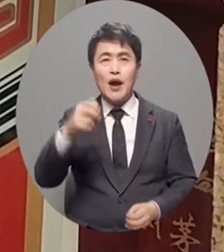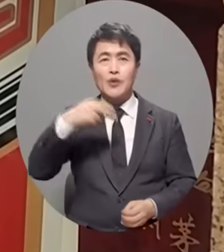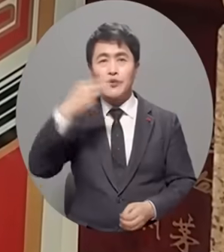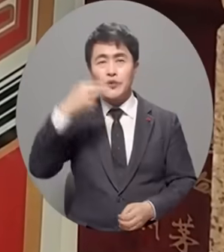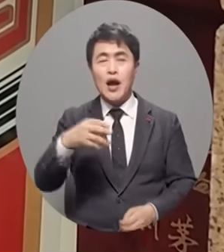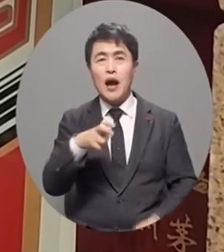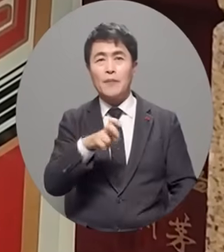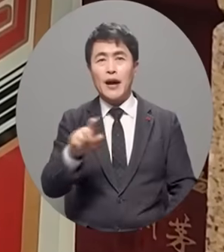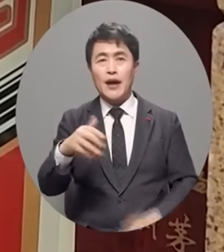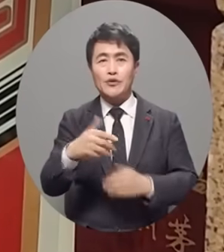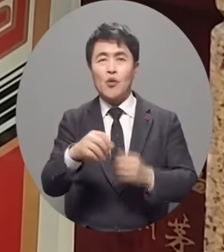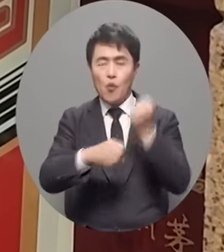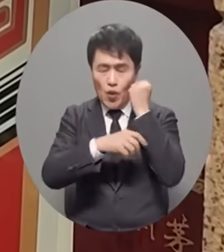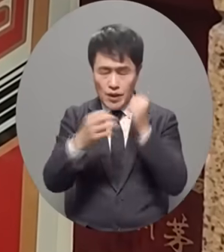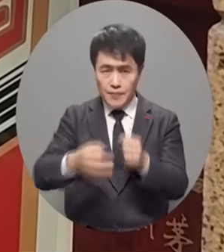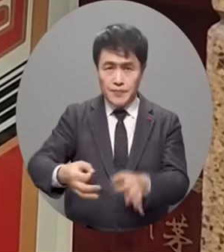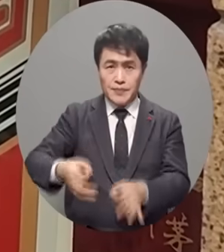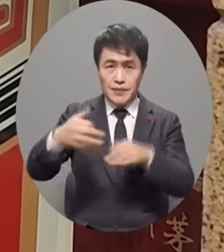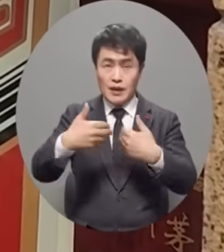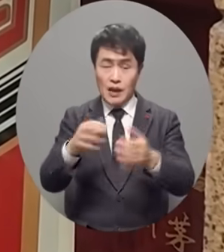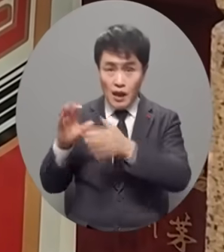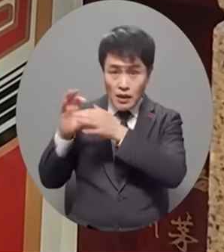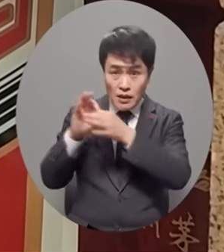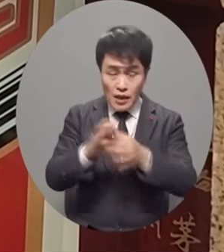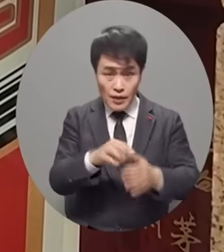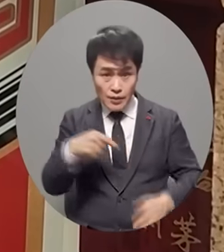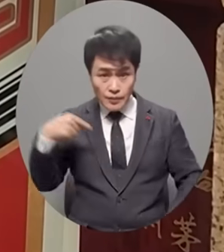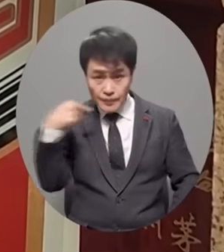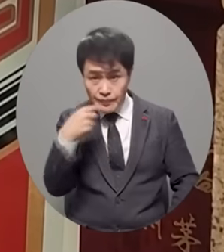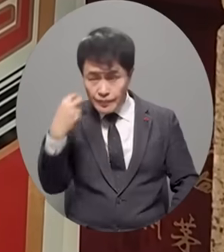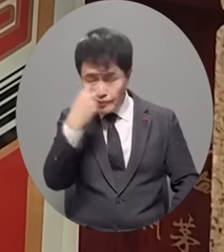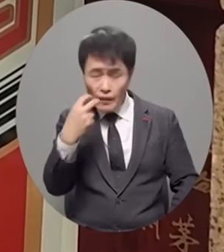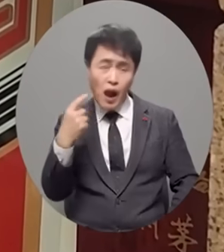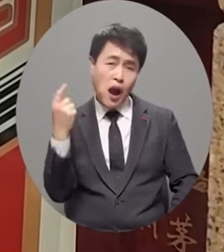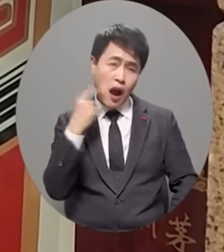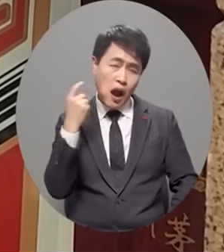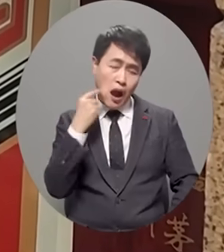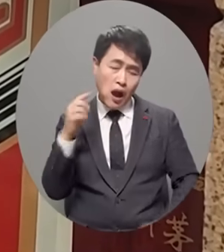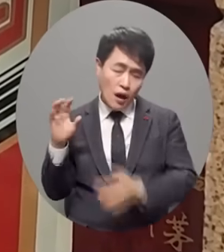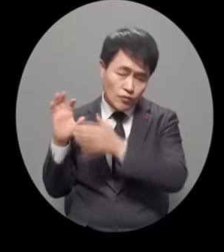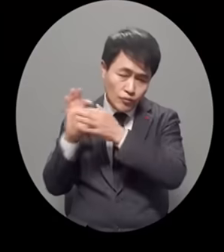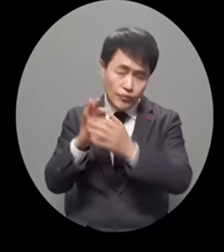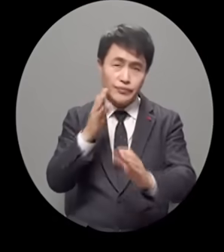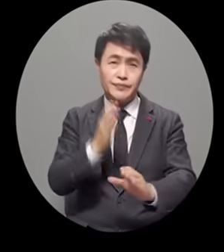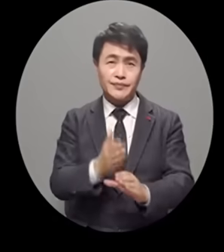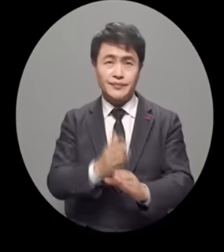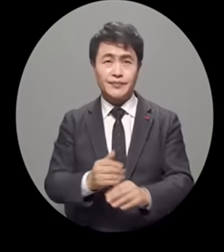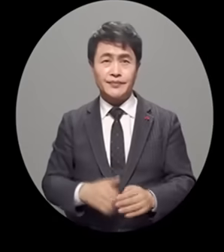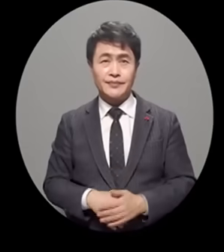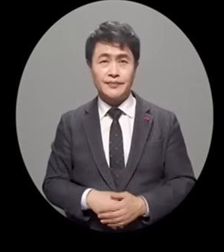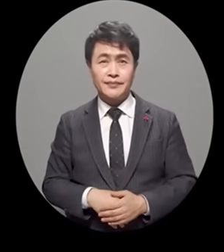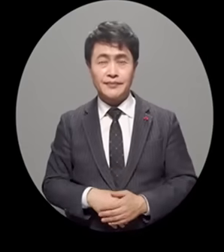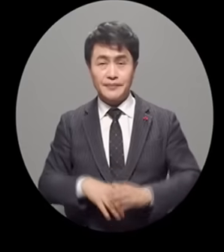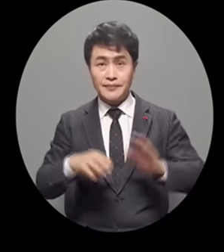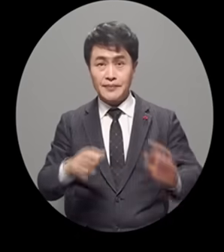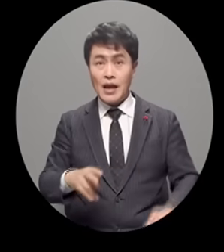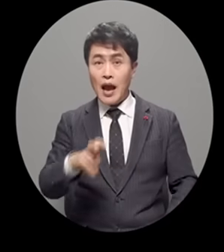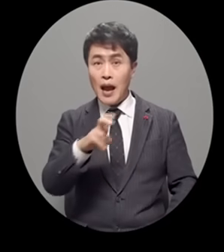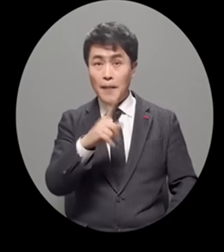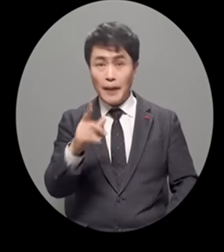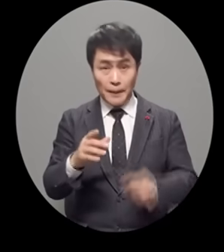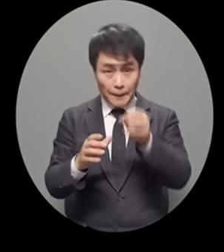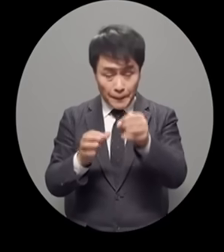마오타이는 워낙 비싸다 보니 계속되는 단속에도 가짜가 끊이질 않고 있습니다. 마오타이